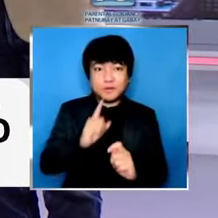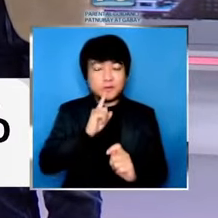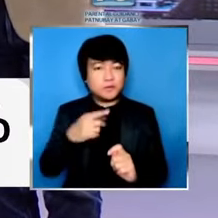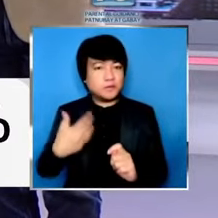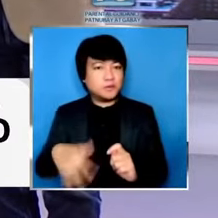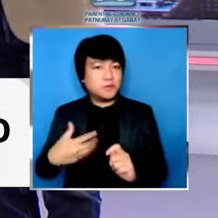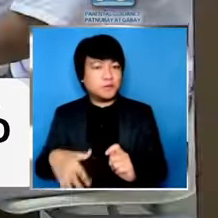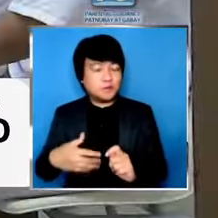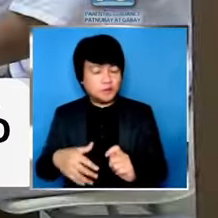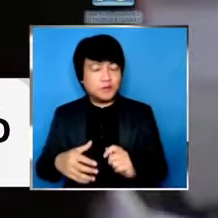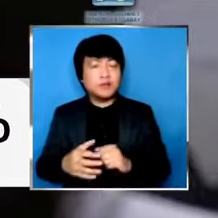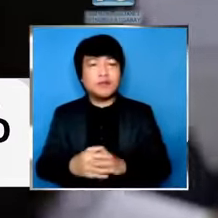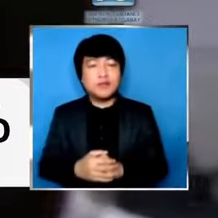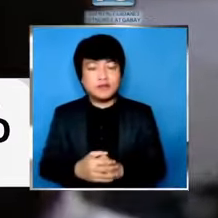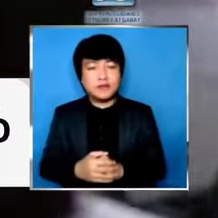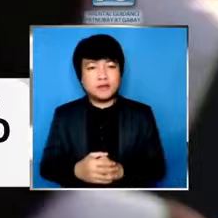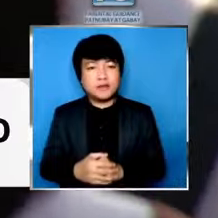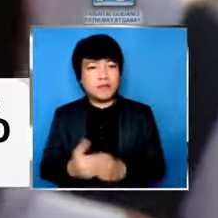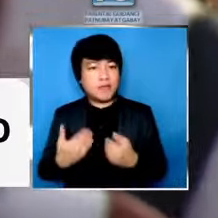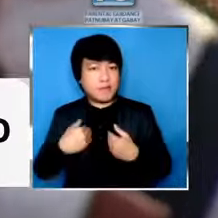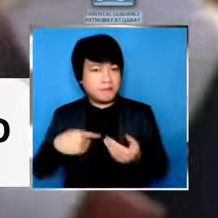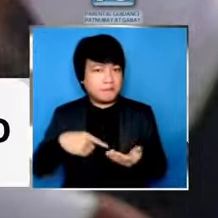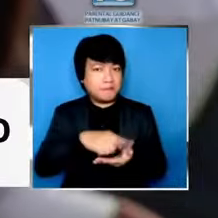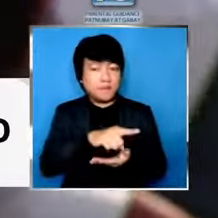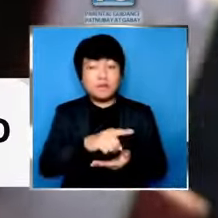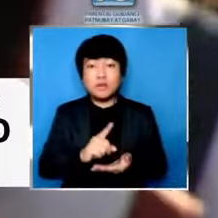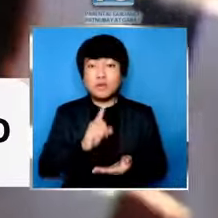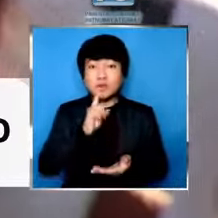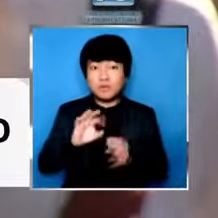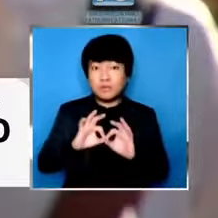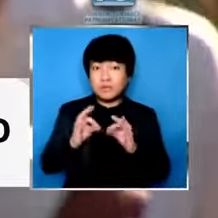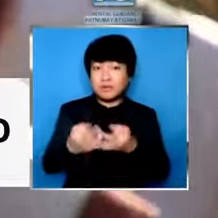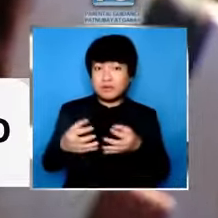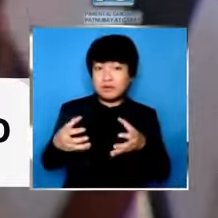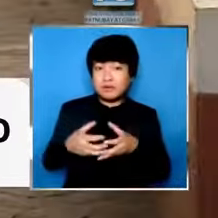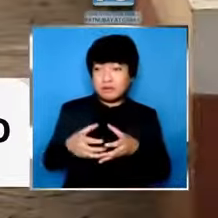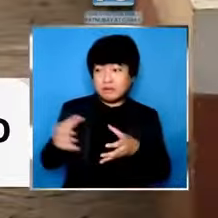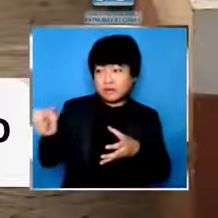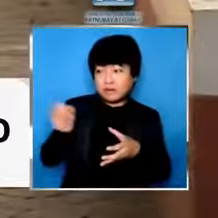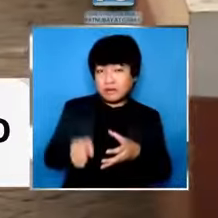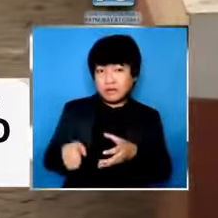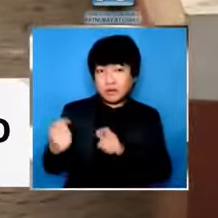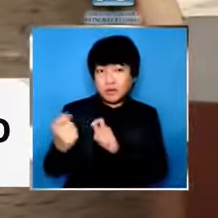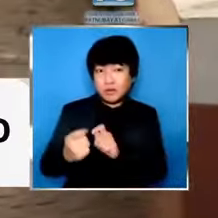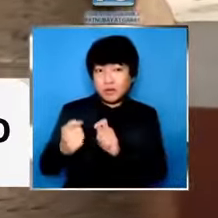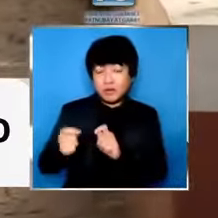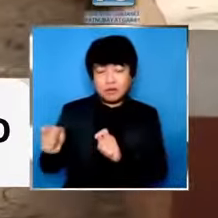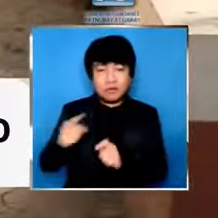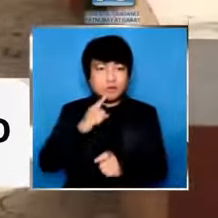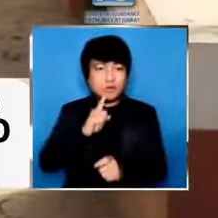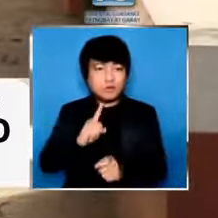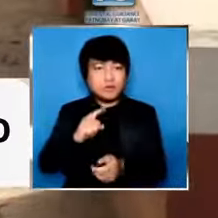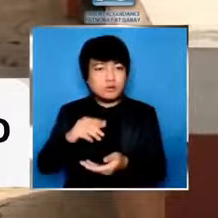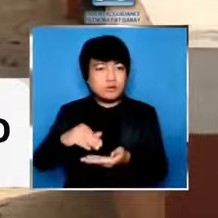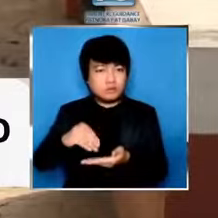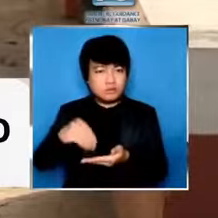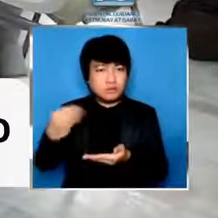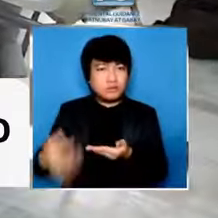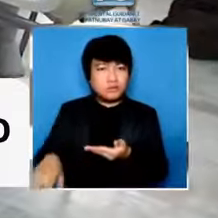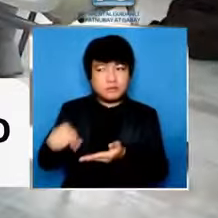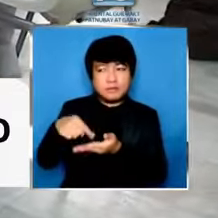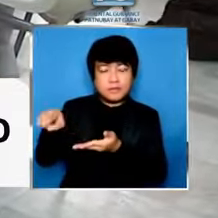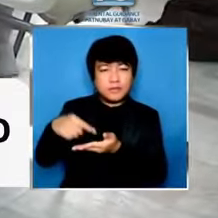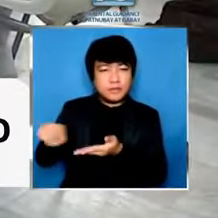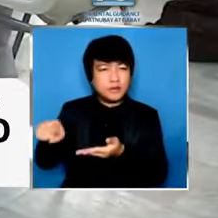na isang pangkaraniwang pamilya kumuha pa ng tutor sa kanyang anak. Tama. Diba? Tama. Mahal ang tutor, ha? Mahal! Pero ora yan Pero